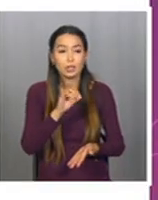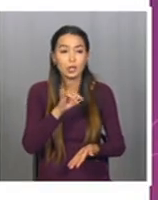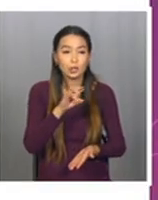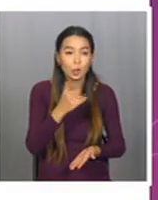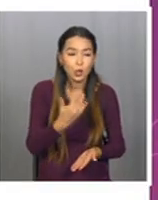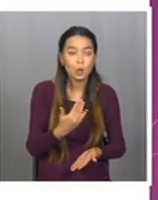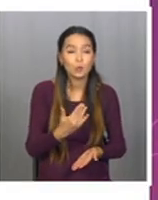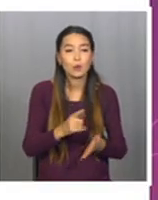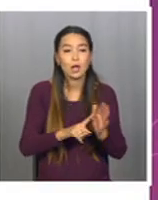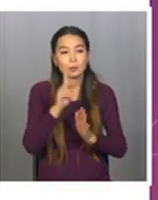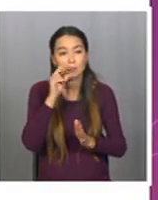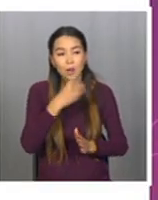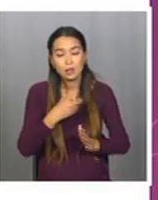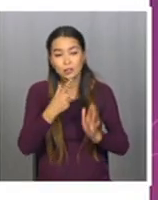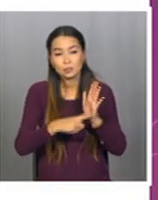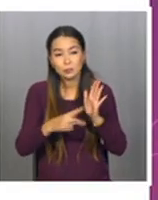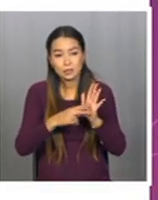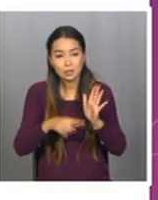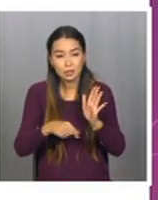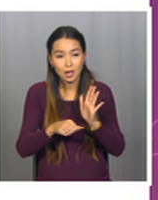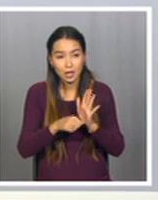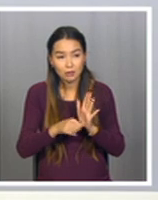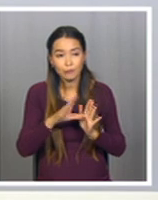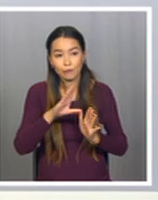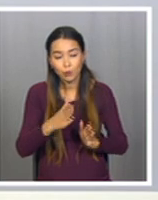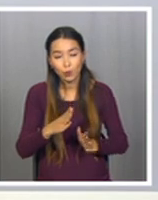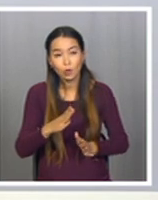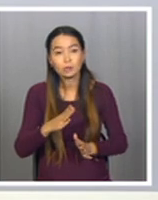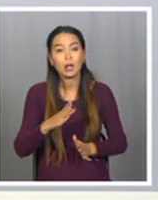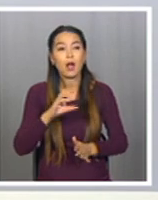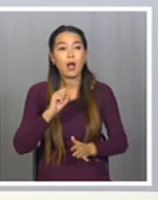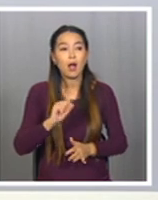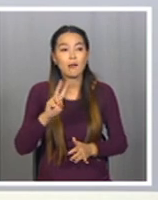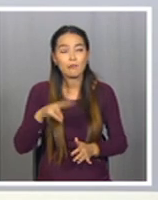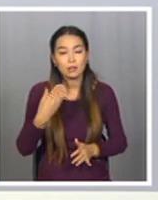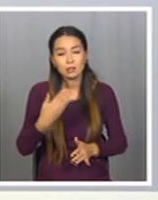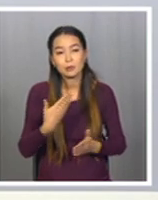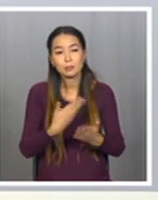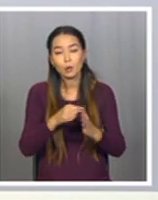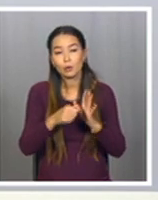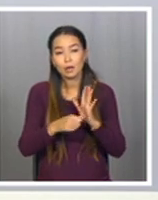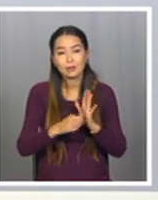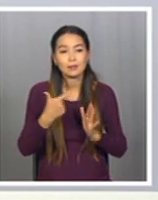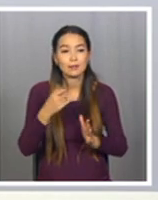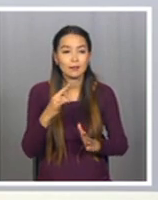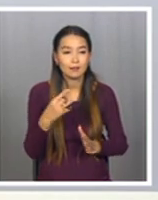мәні 78,6 вольт және жиілігіміз жуық шамамен 16 герц